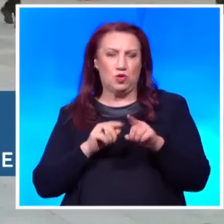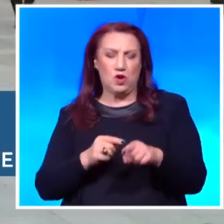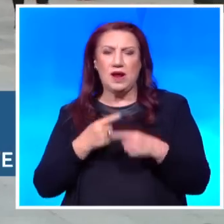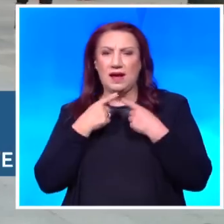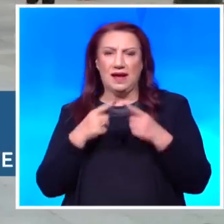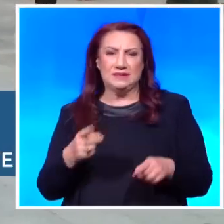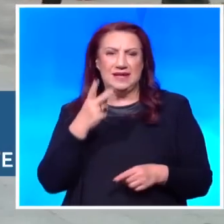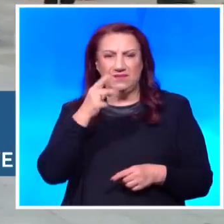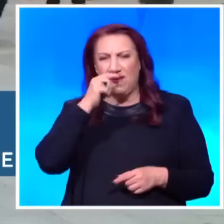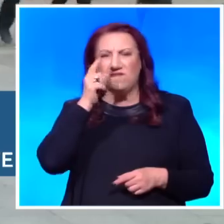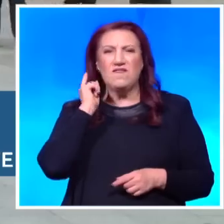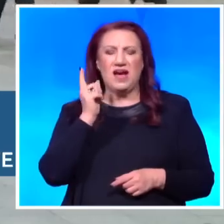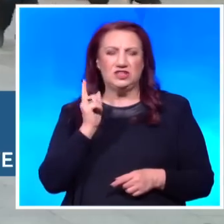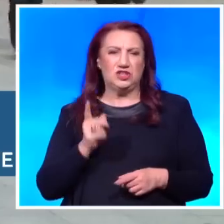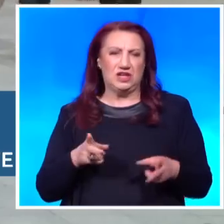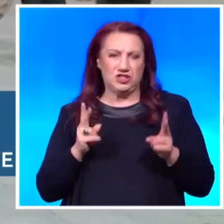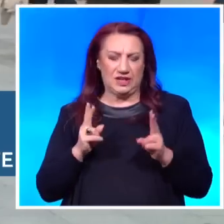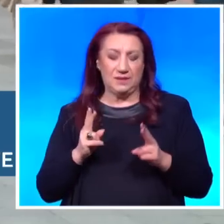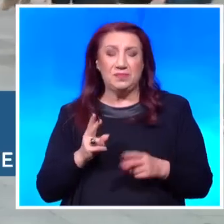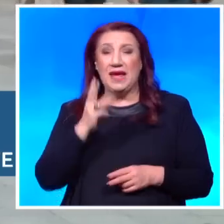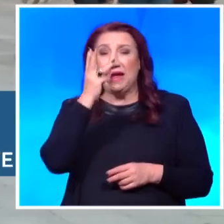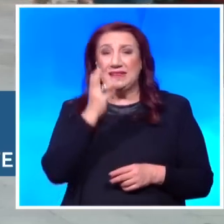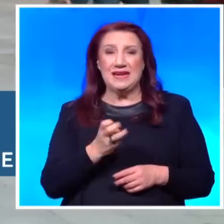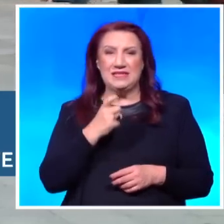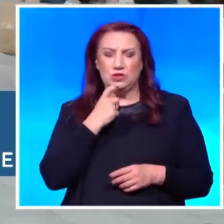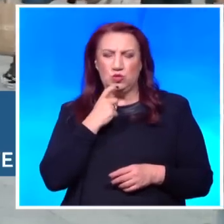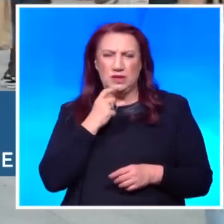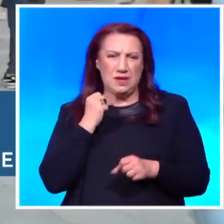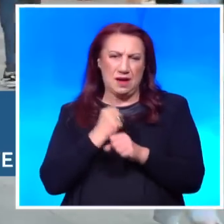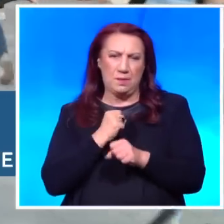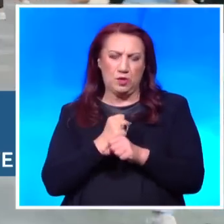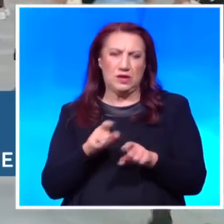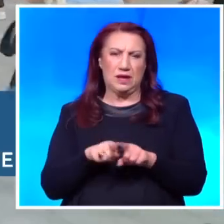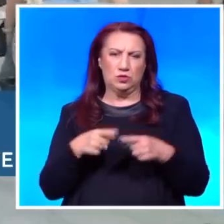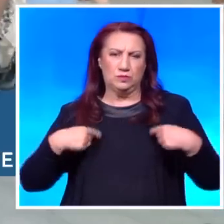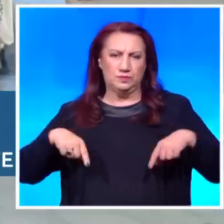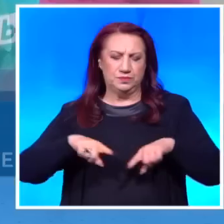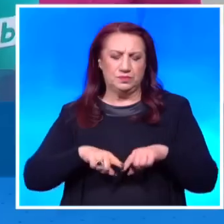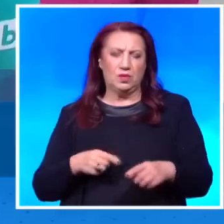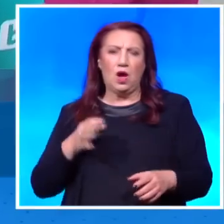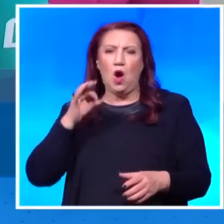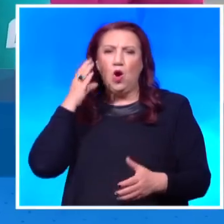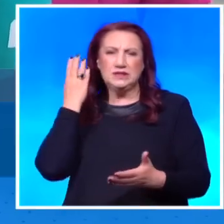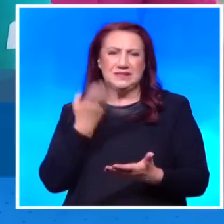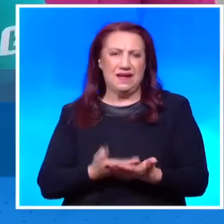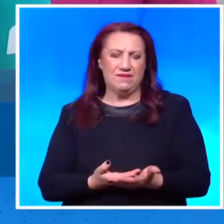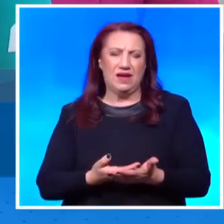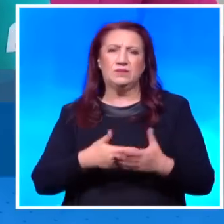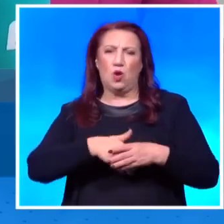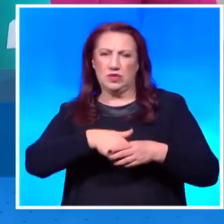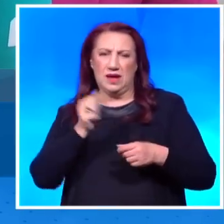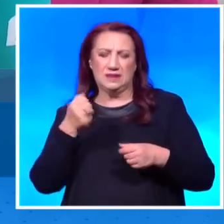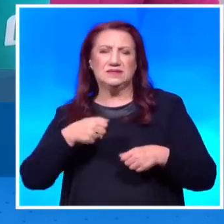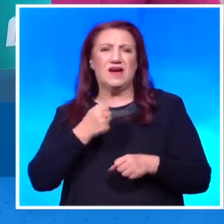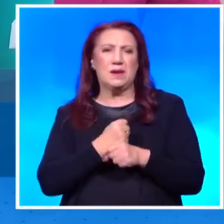решения. Първо, след 30 години като магистрат подава оставка и не иска повече да е прокурор. И второ, официално се отправя